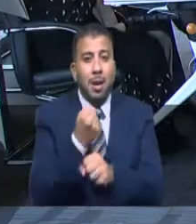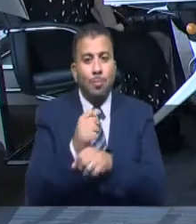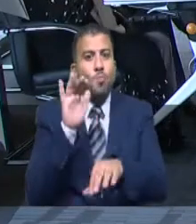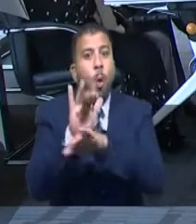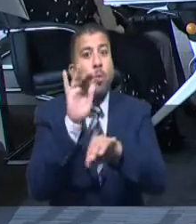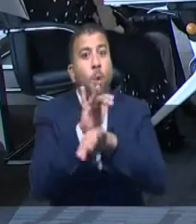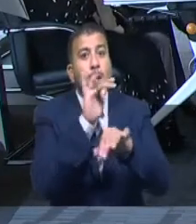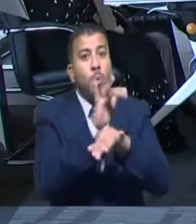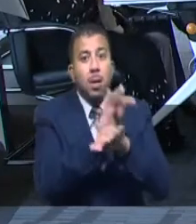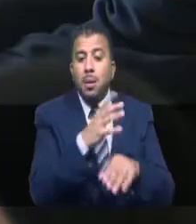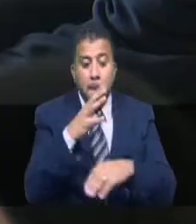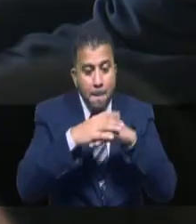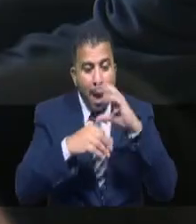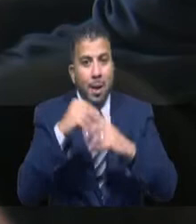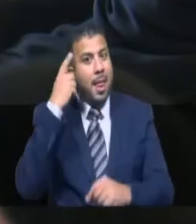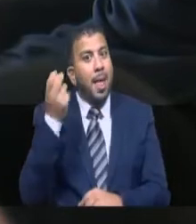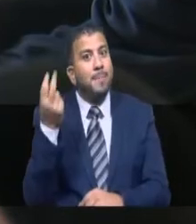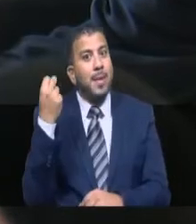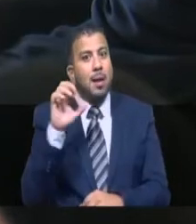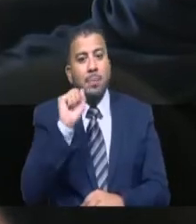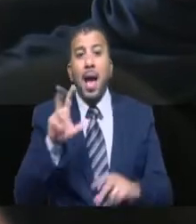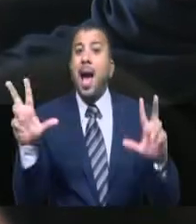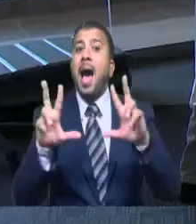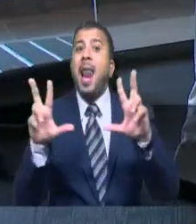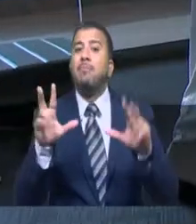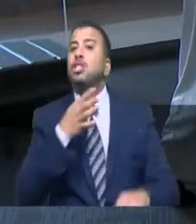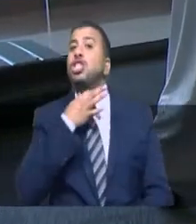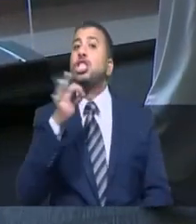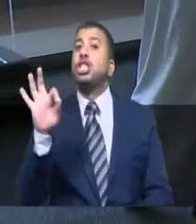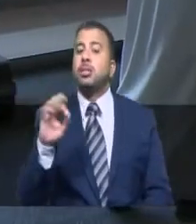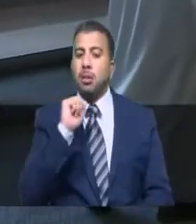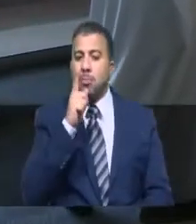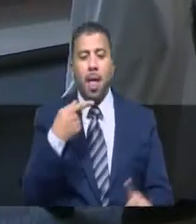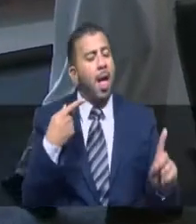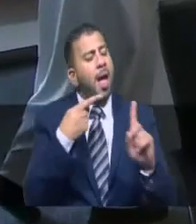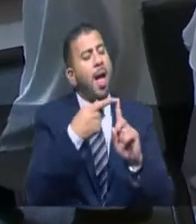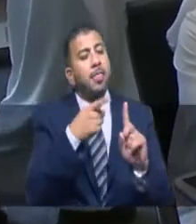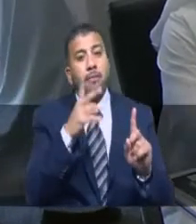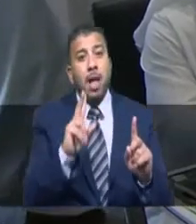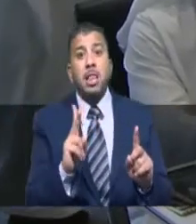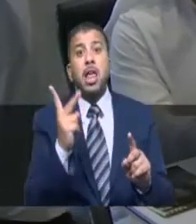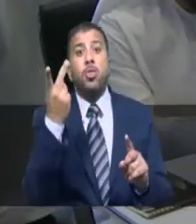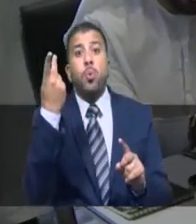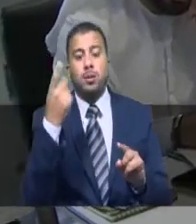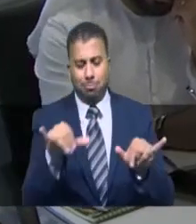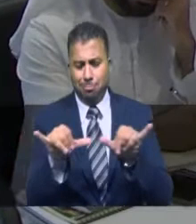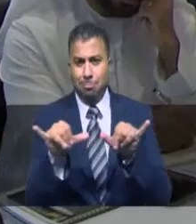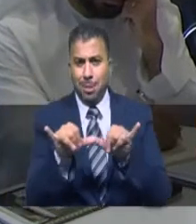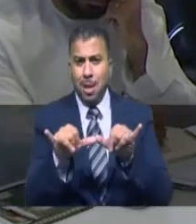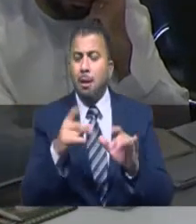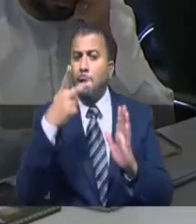العديد من المهارات الإبداعية التي تهتم بجوانب الإعلام الجديد، كما تستهدف تطوير المحتوى الإلكتروني للجهات